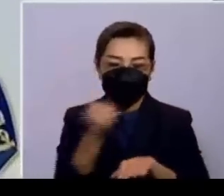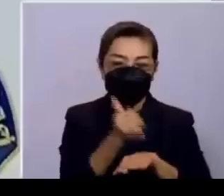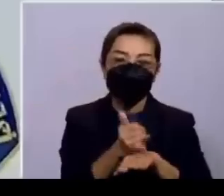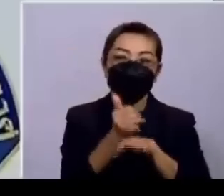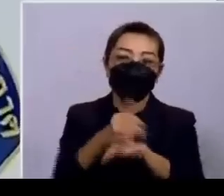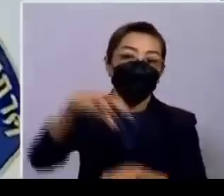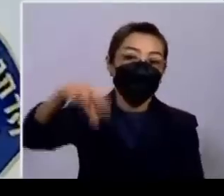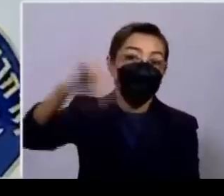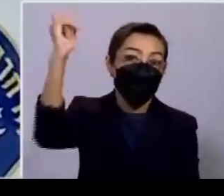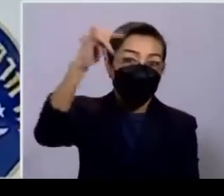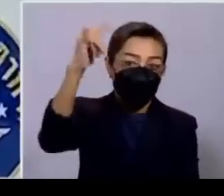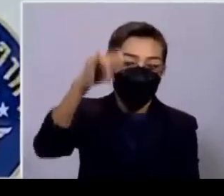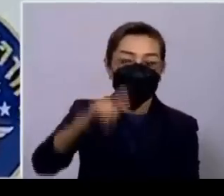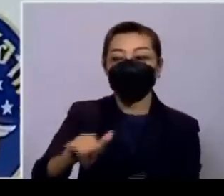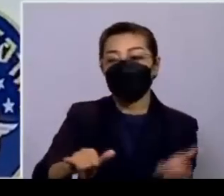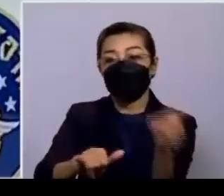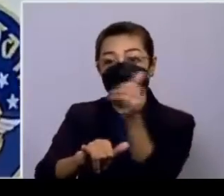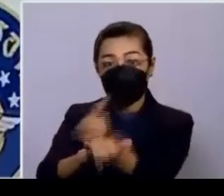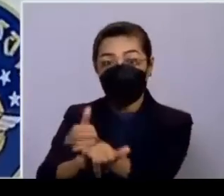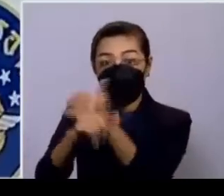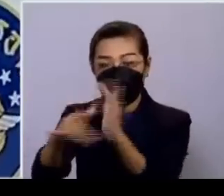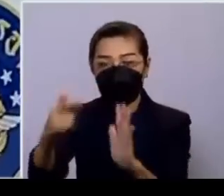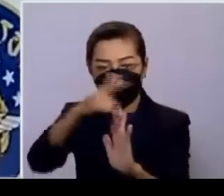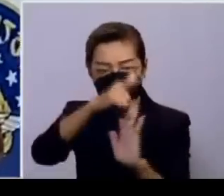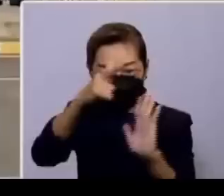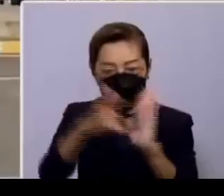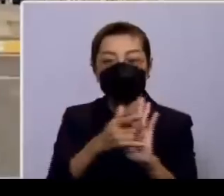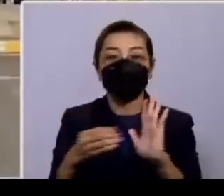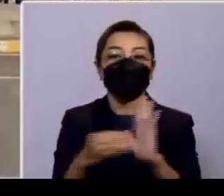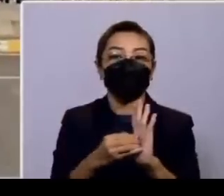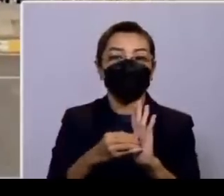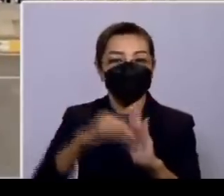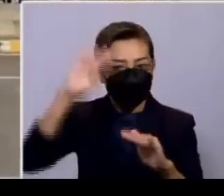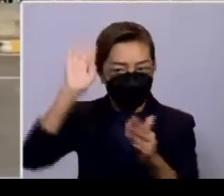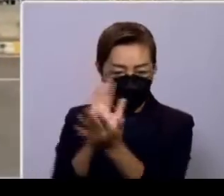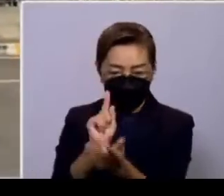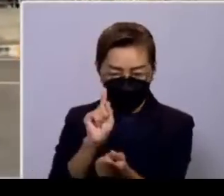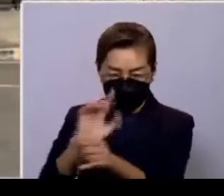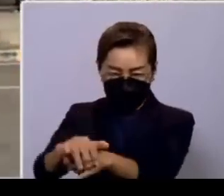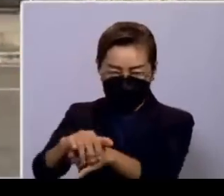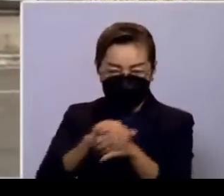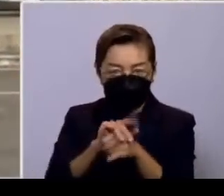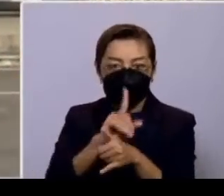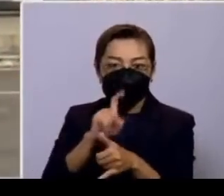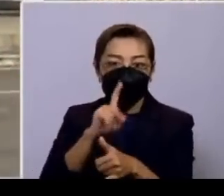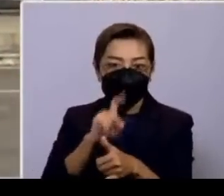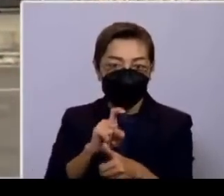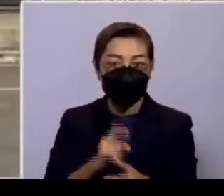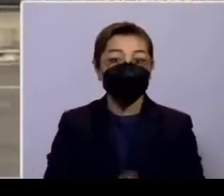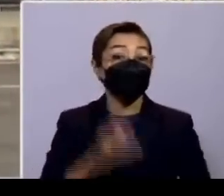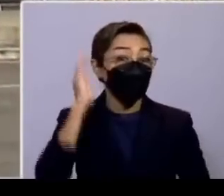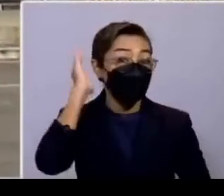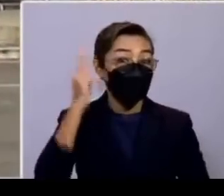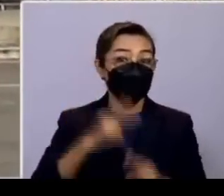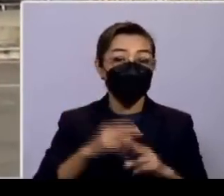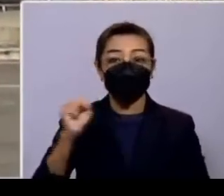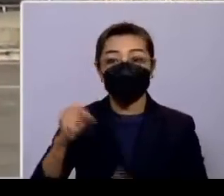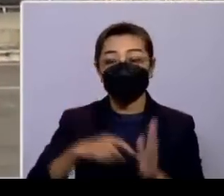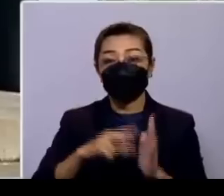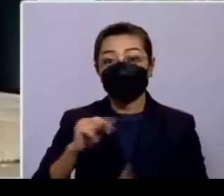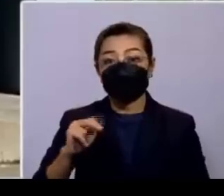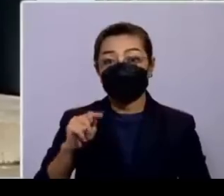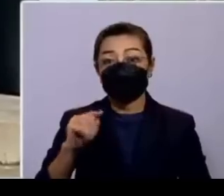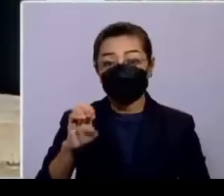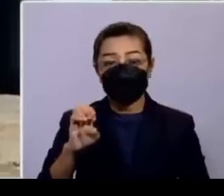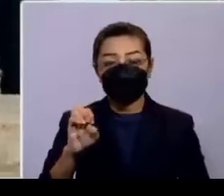มาสอบสวนต่อที่กรุงเทพในทันทีเลยนะฮะคะโดยเบื้องต้นนะคะมีรายงานว่านายสันติหรือว่าเสริมยังให้การ